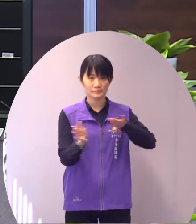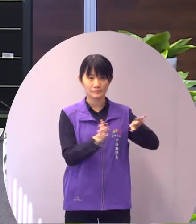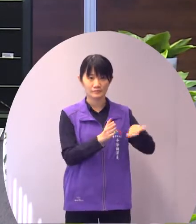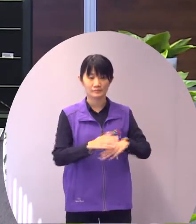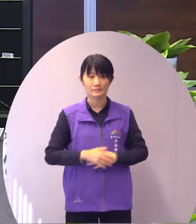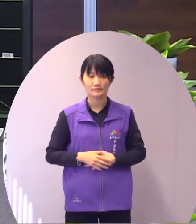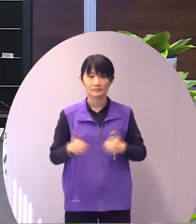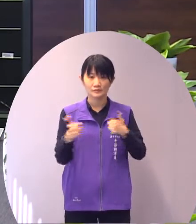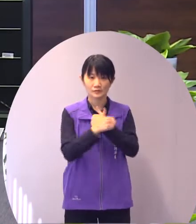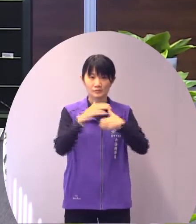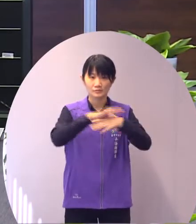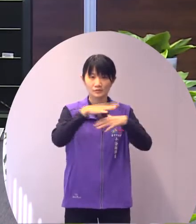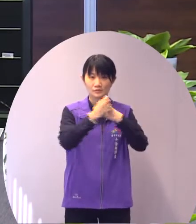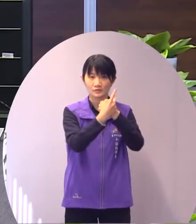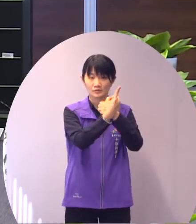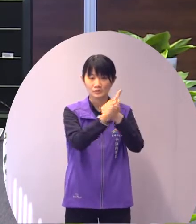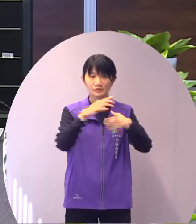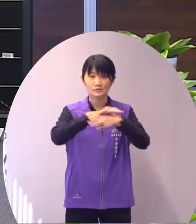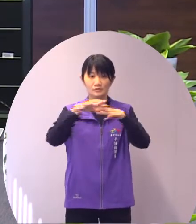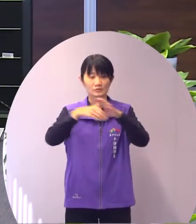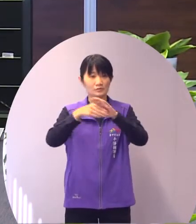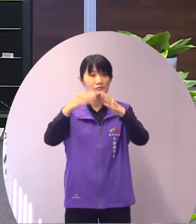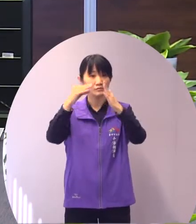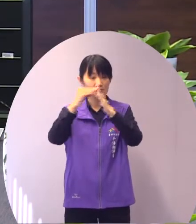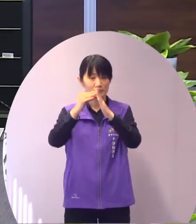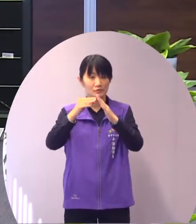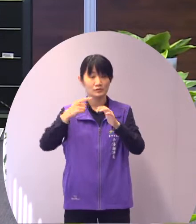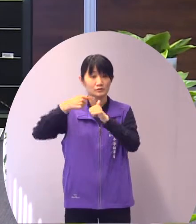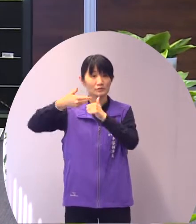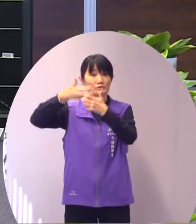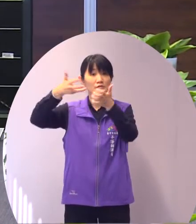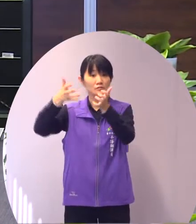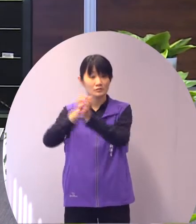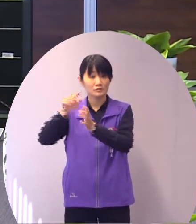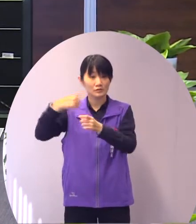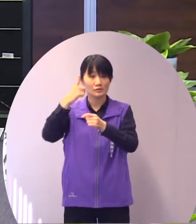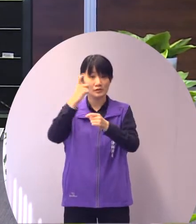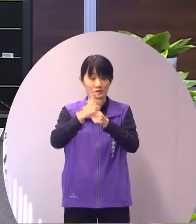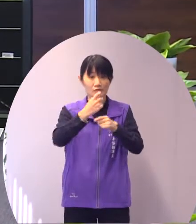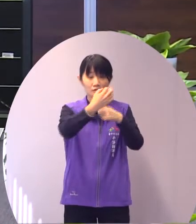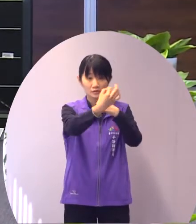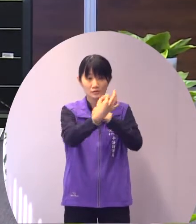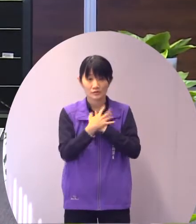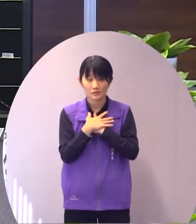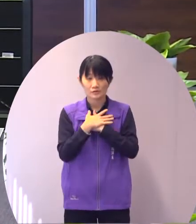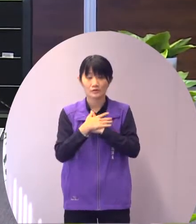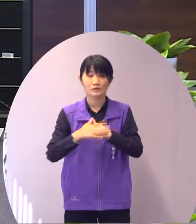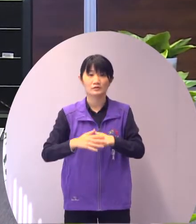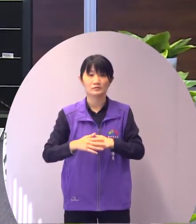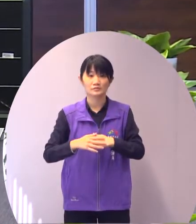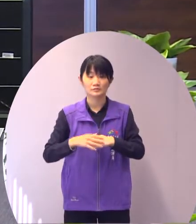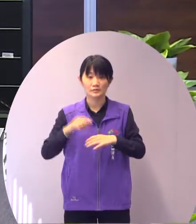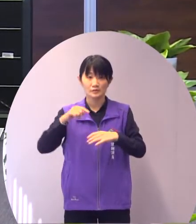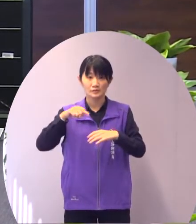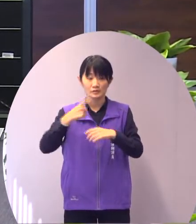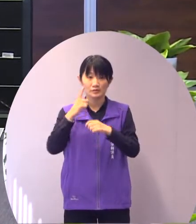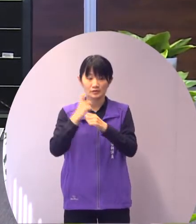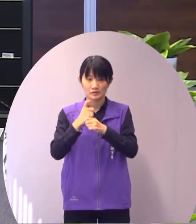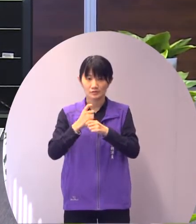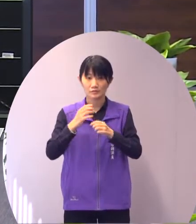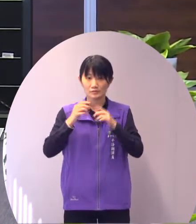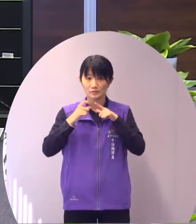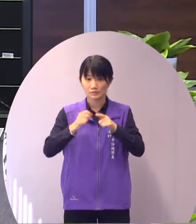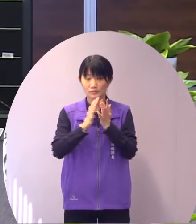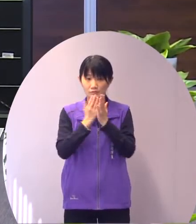号电文01，提案机关文化局，教育部110年度补助本局办理110年公共图书馆